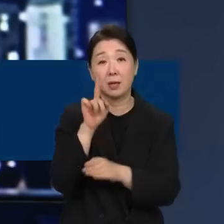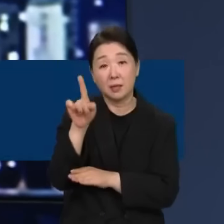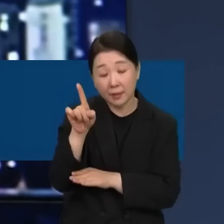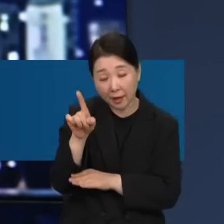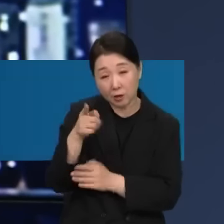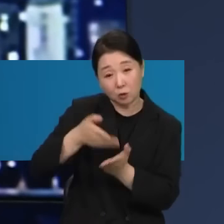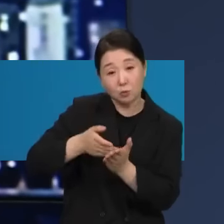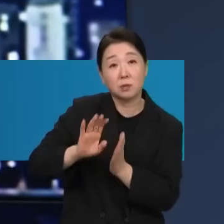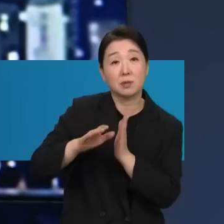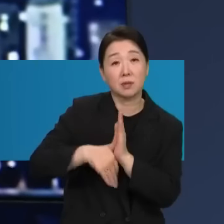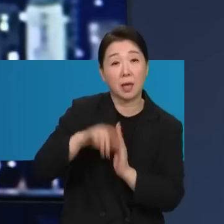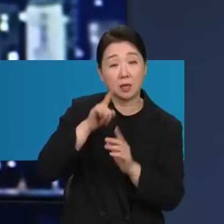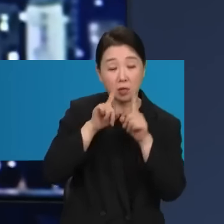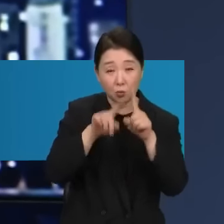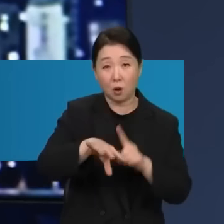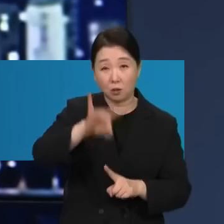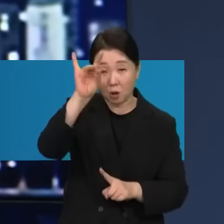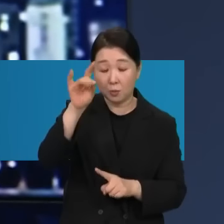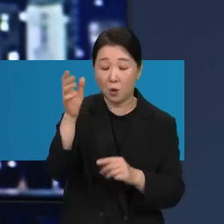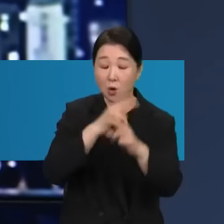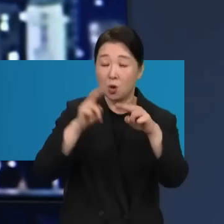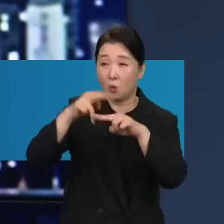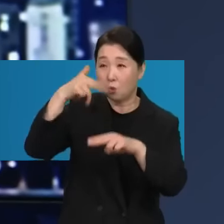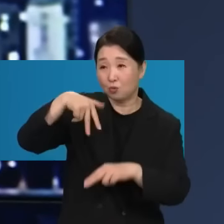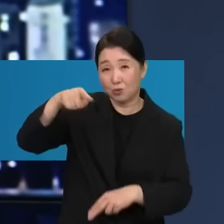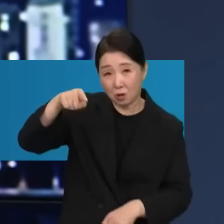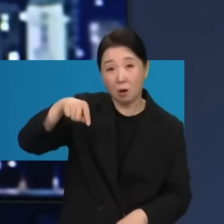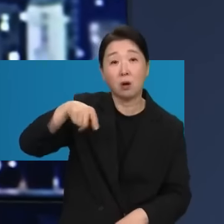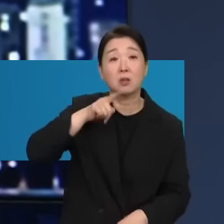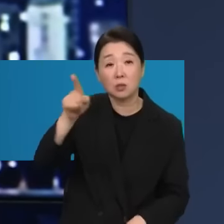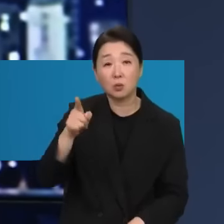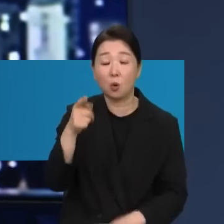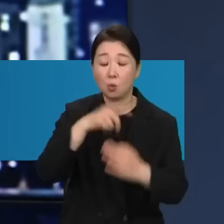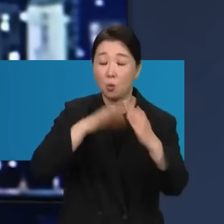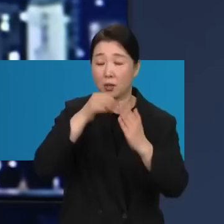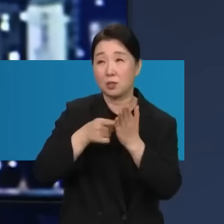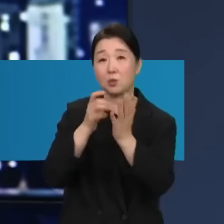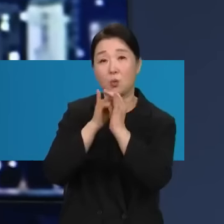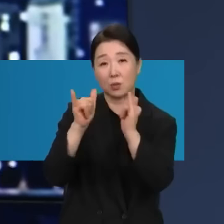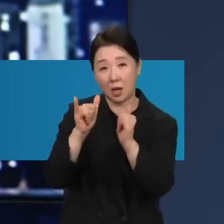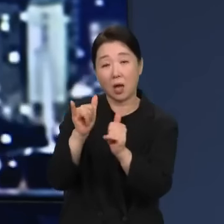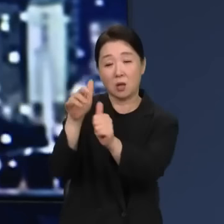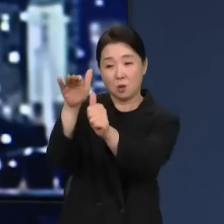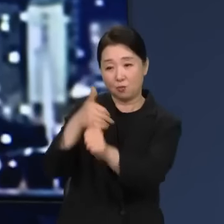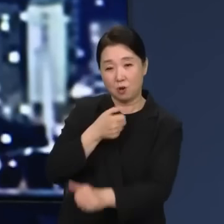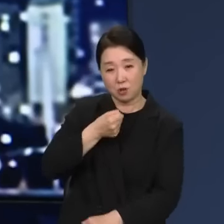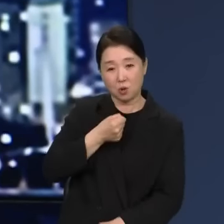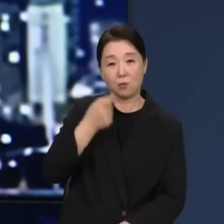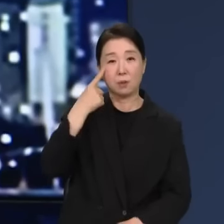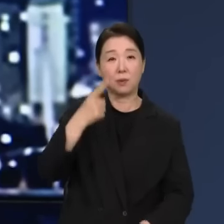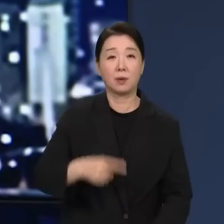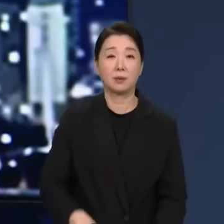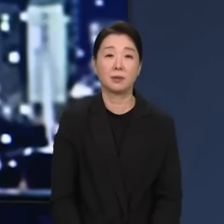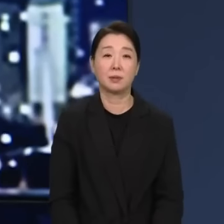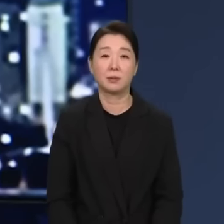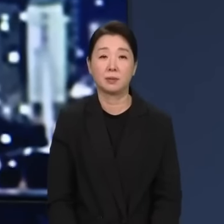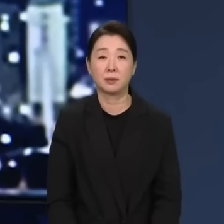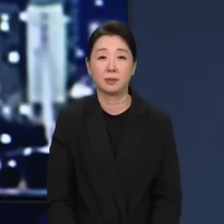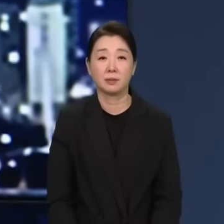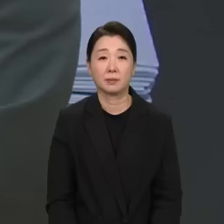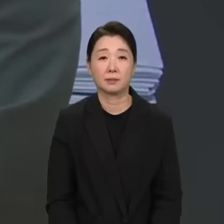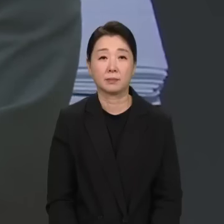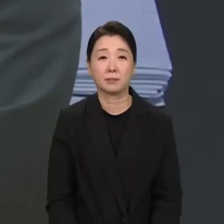뉴스룸에서 이 의혹을 처음으로 공수처에 신고한 공익신고자를 인터뷰해 당시 상황을 자세히 물어보겠습니다.